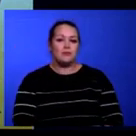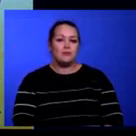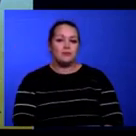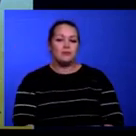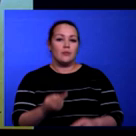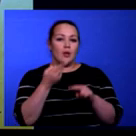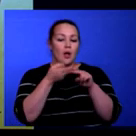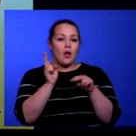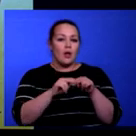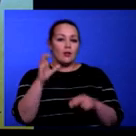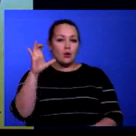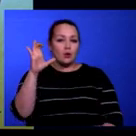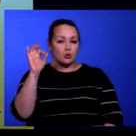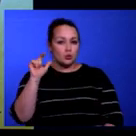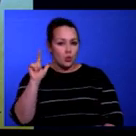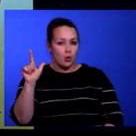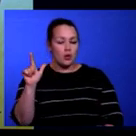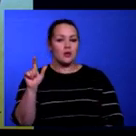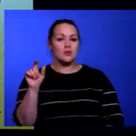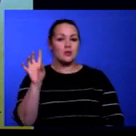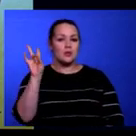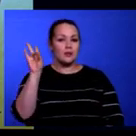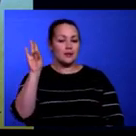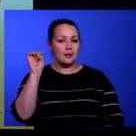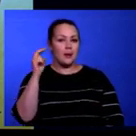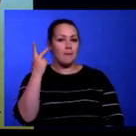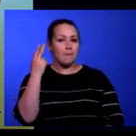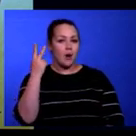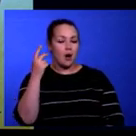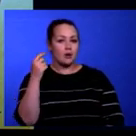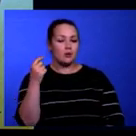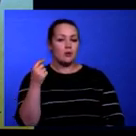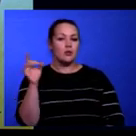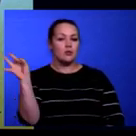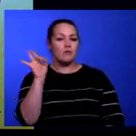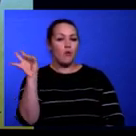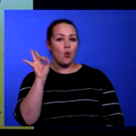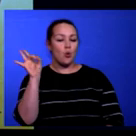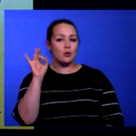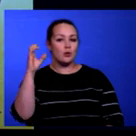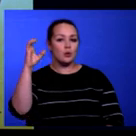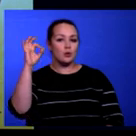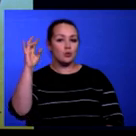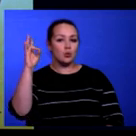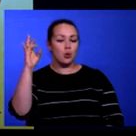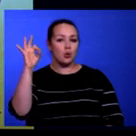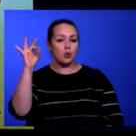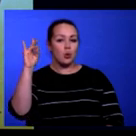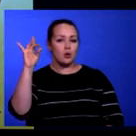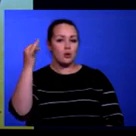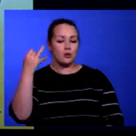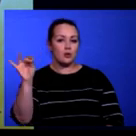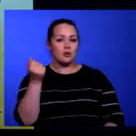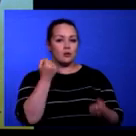это согласны непарный звонкий sonor ный твердый звук